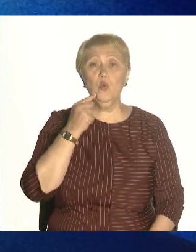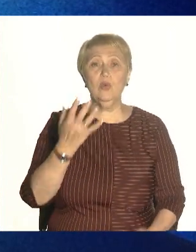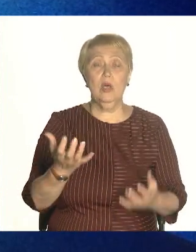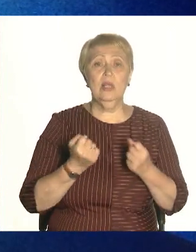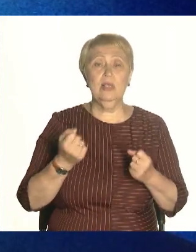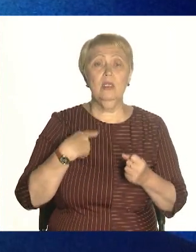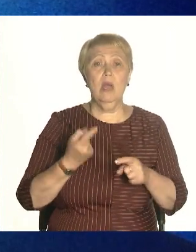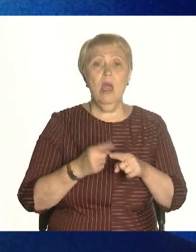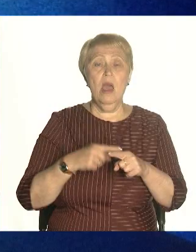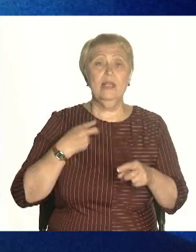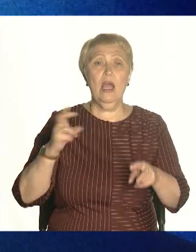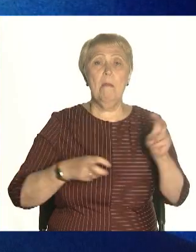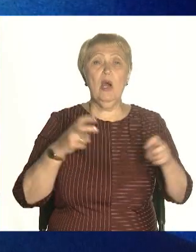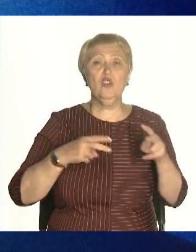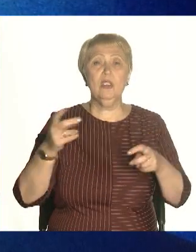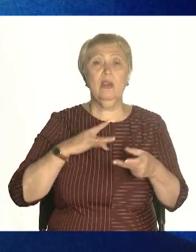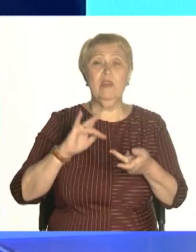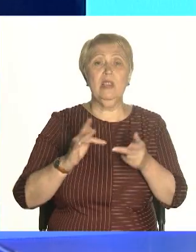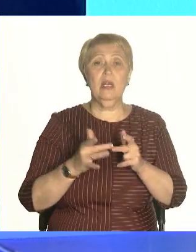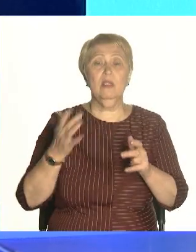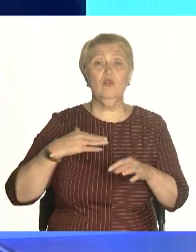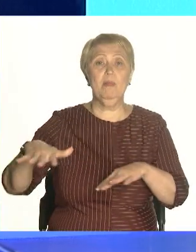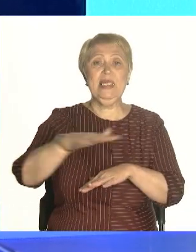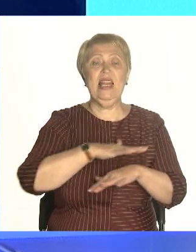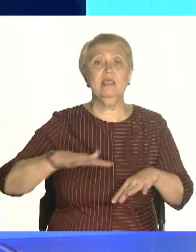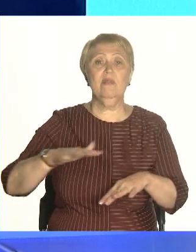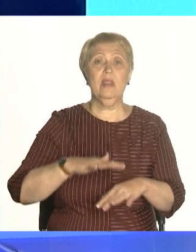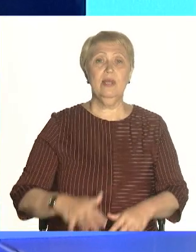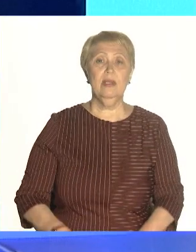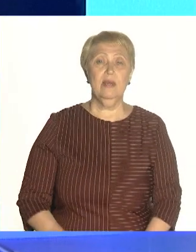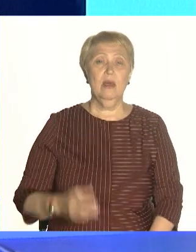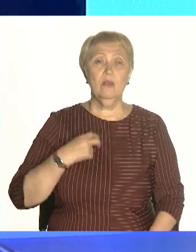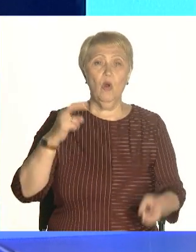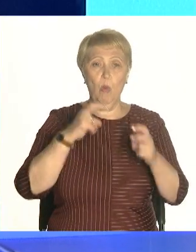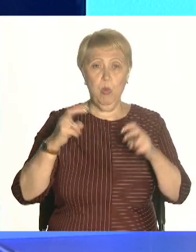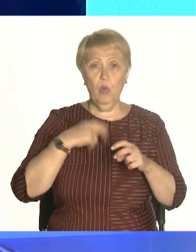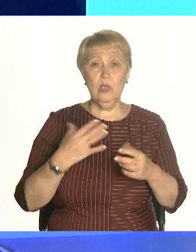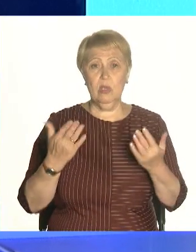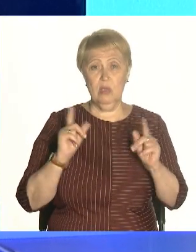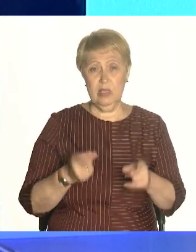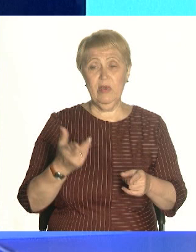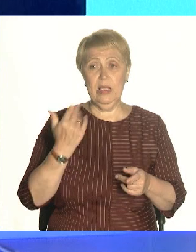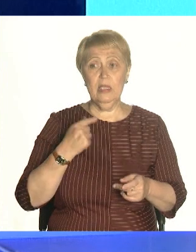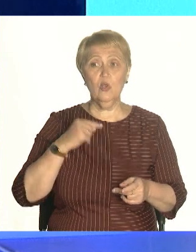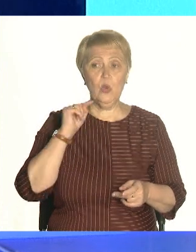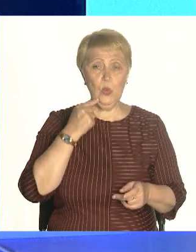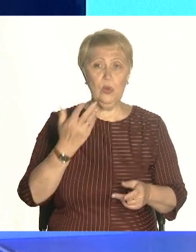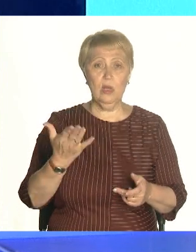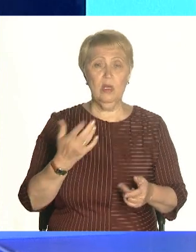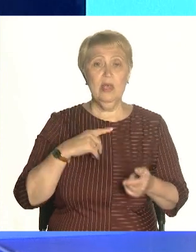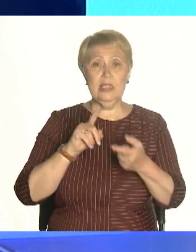мошенников вот в этом интернет-пространстве? Да, поиск действительно затруднен, связано это с тем,